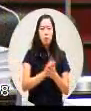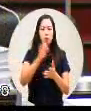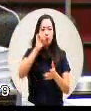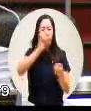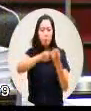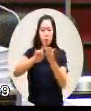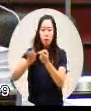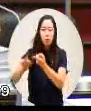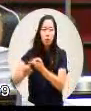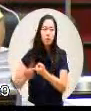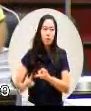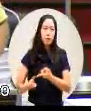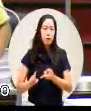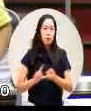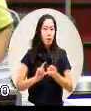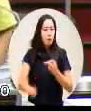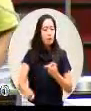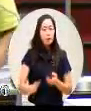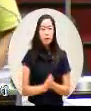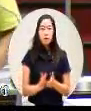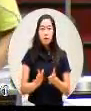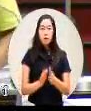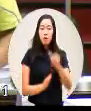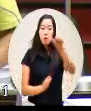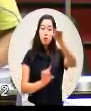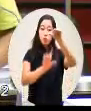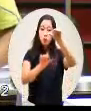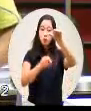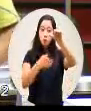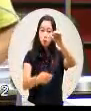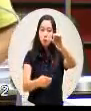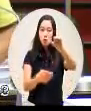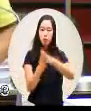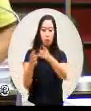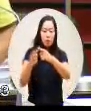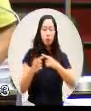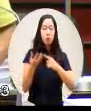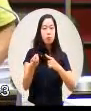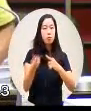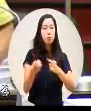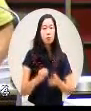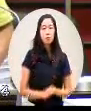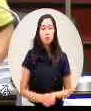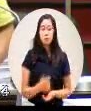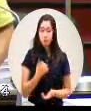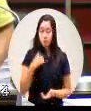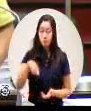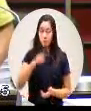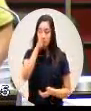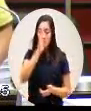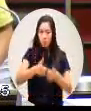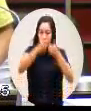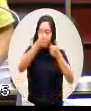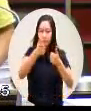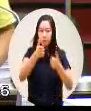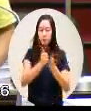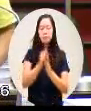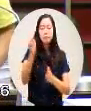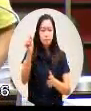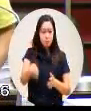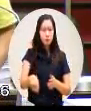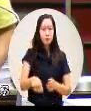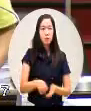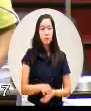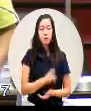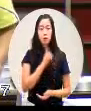的话。九号没有来，又没有来，我们议长啊才会猜事啊，所